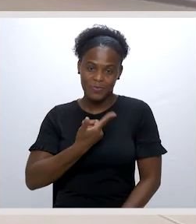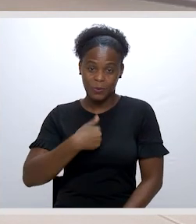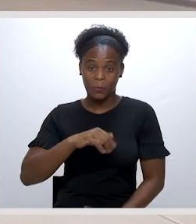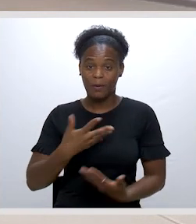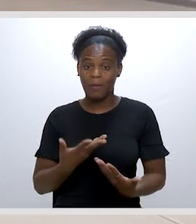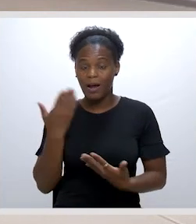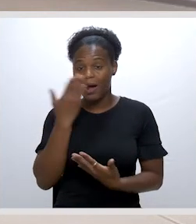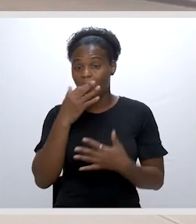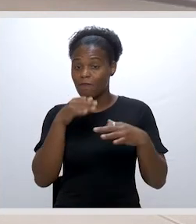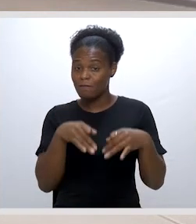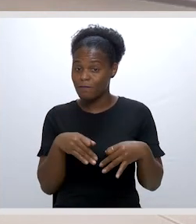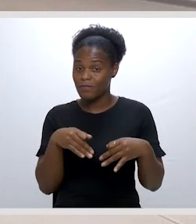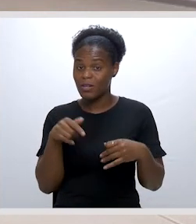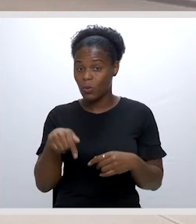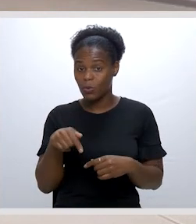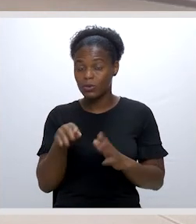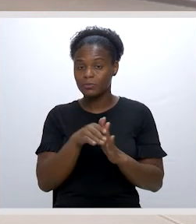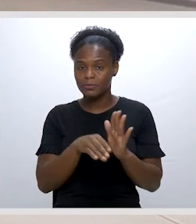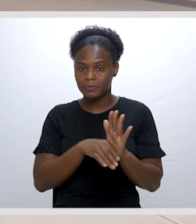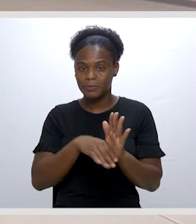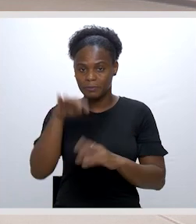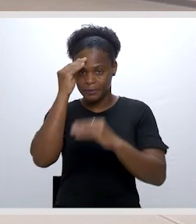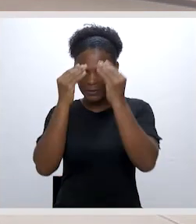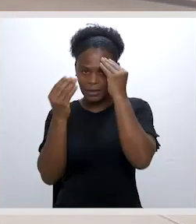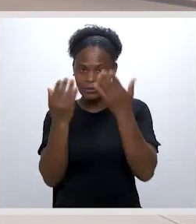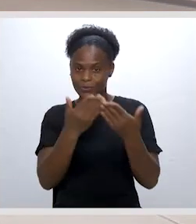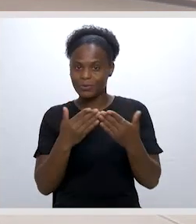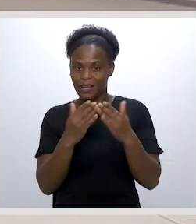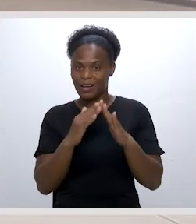notre cours d'aujourd'hui du programme Aprender e